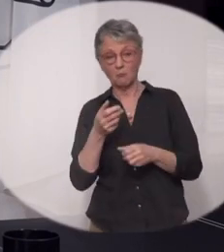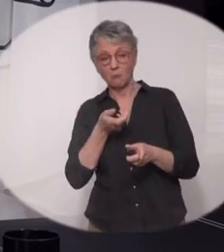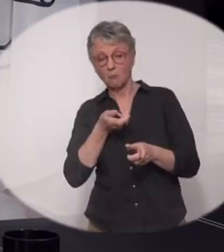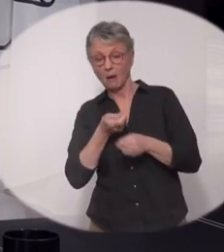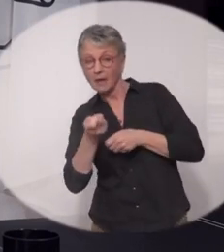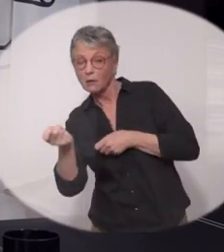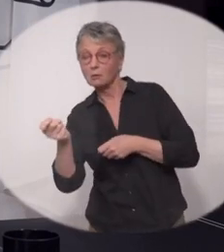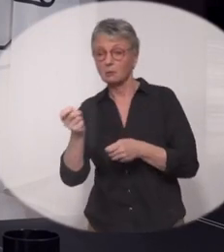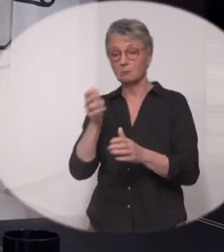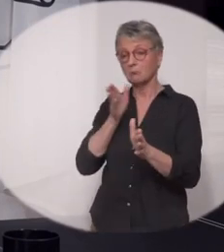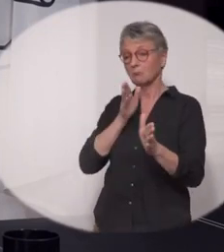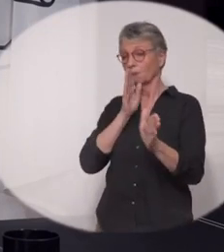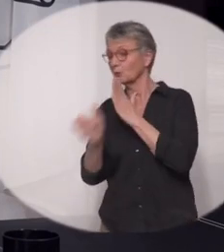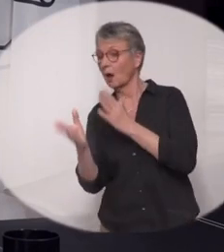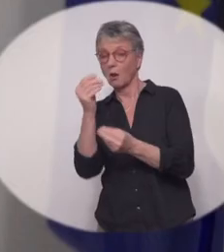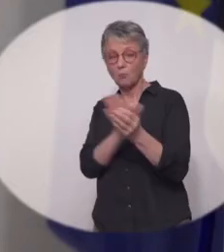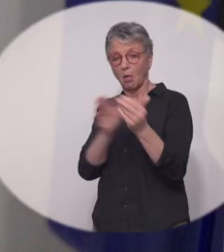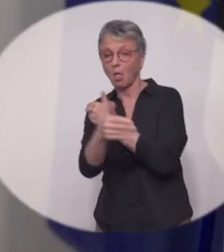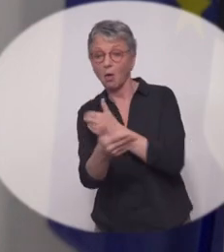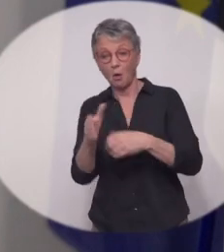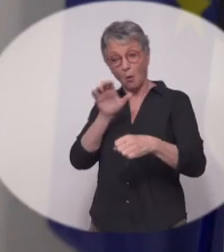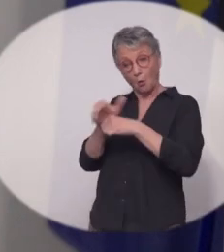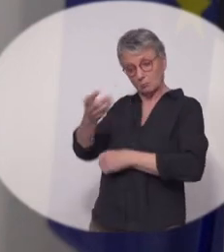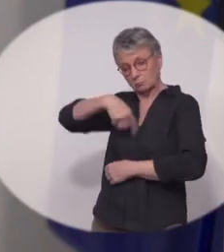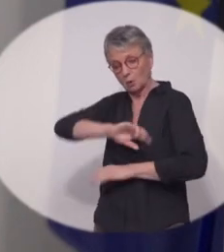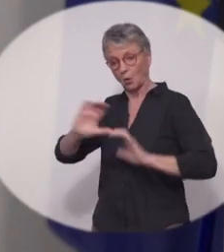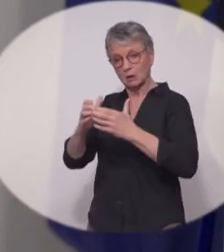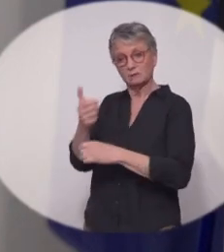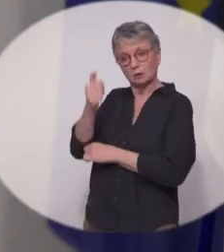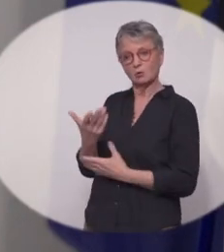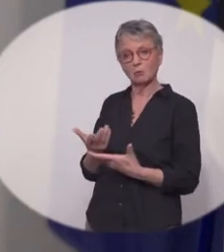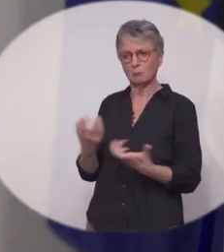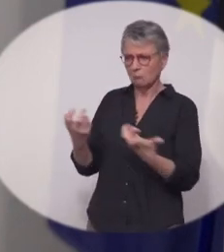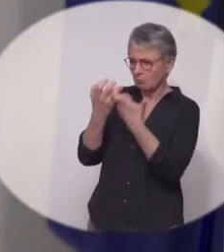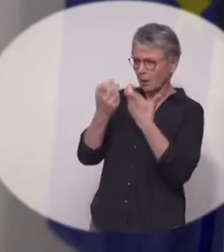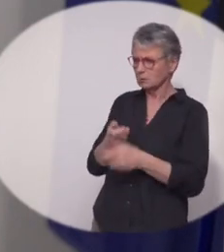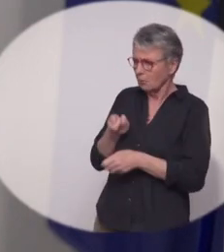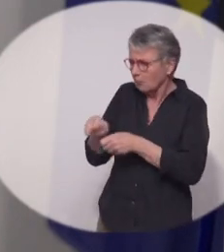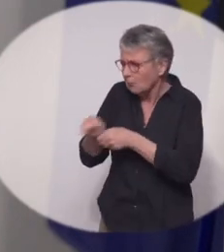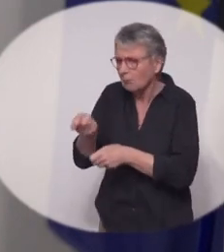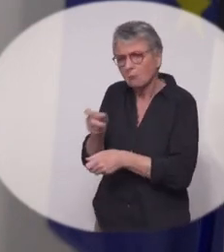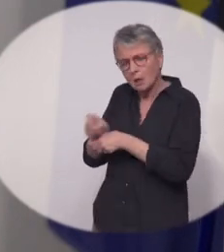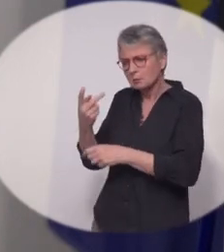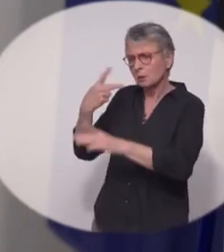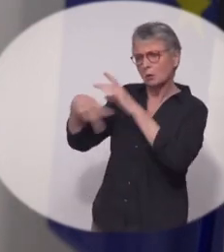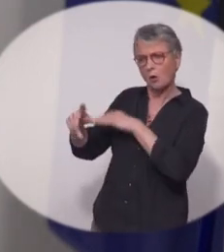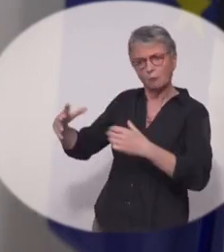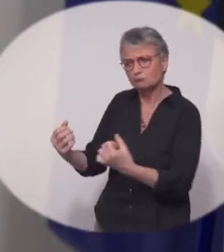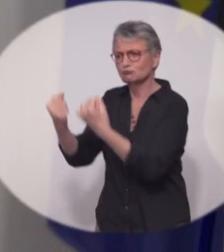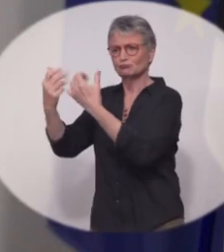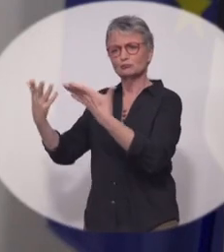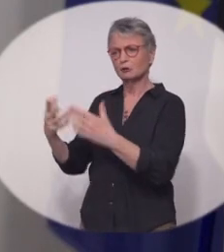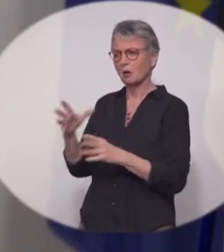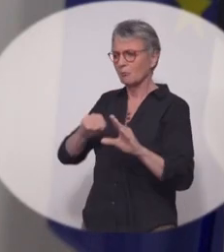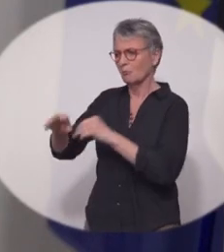contre la collectivité de corse querellés dans son soutien au peuple arménien contesté dans l'exercice de ses compétences